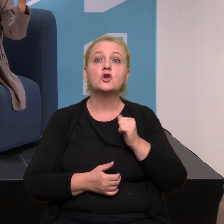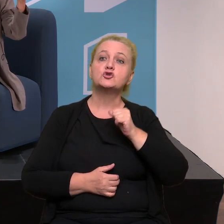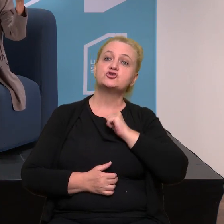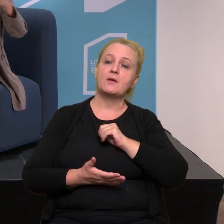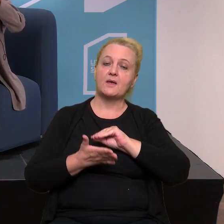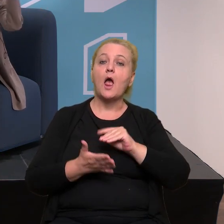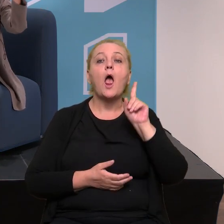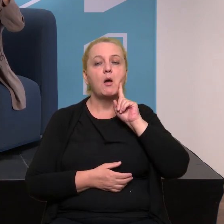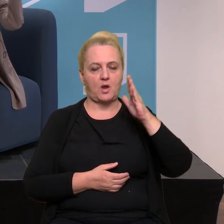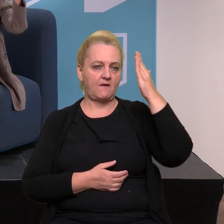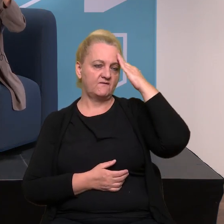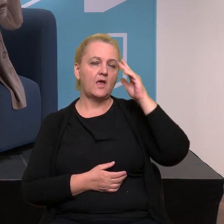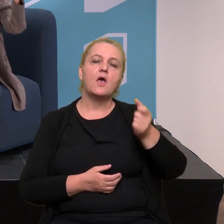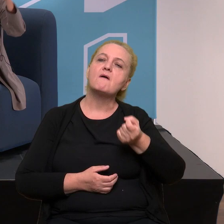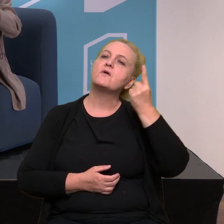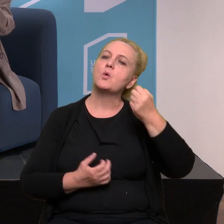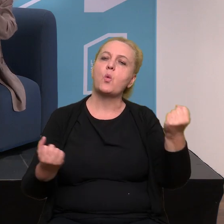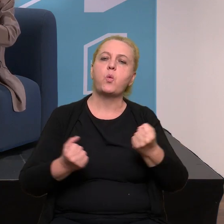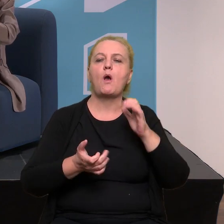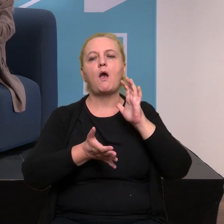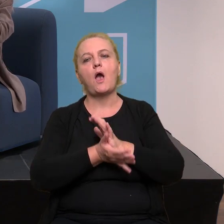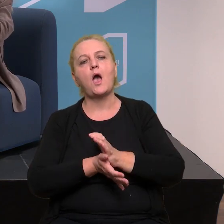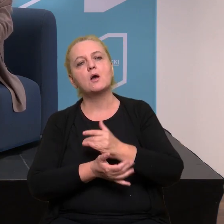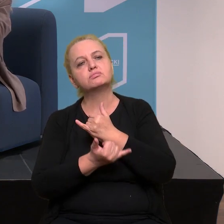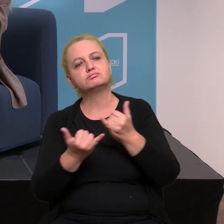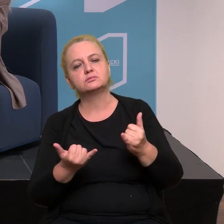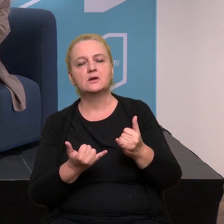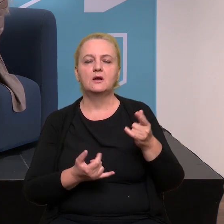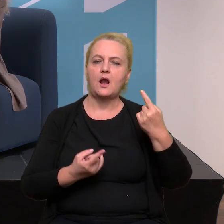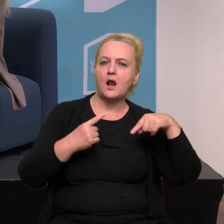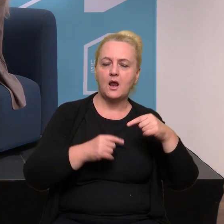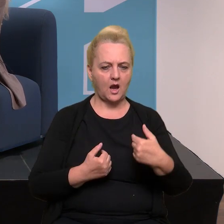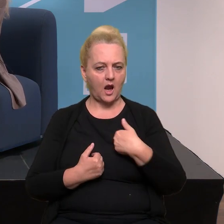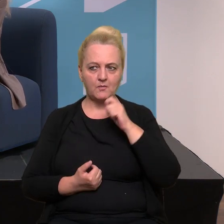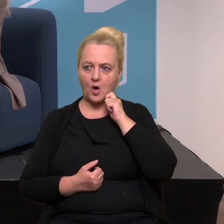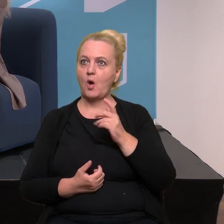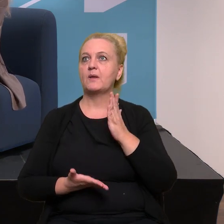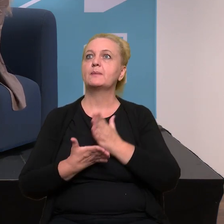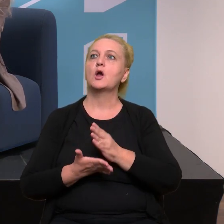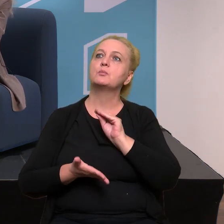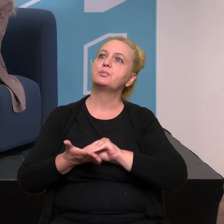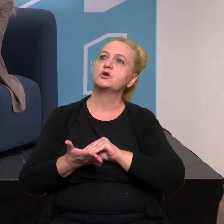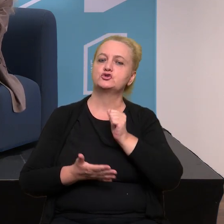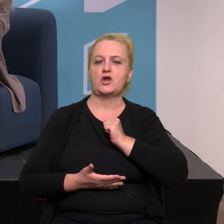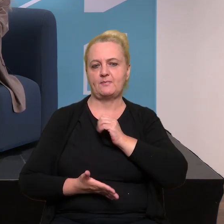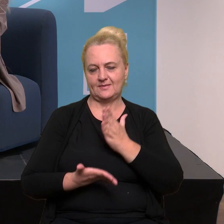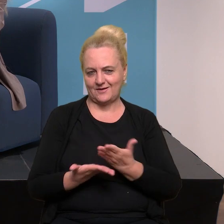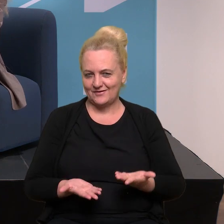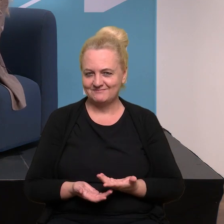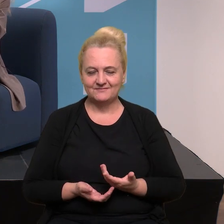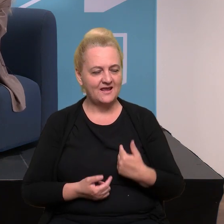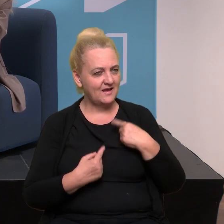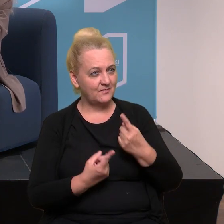same. Mężczyźni potrafią wymyślać charaktery i intrygi, ale my jesteśmy skazane do pisania o sobie samych.